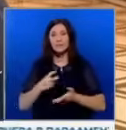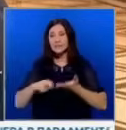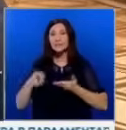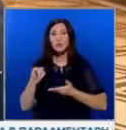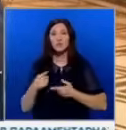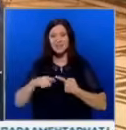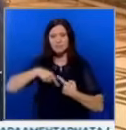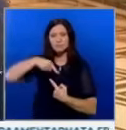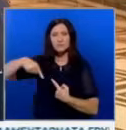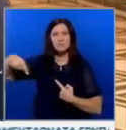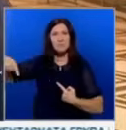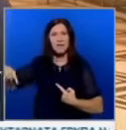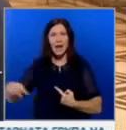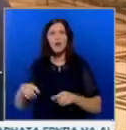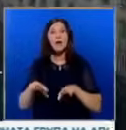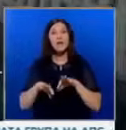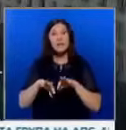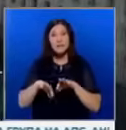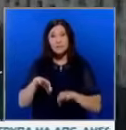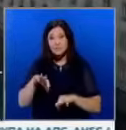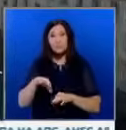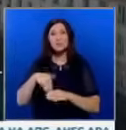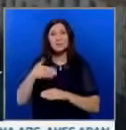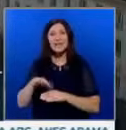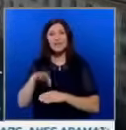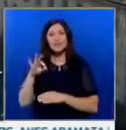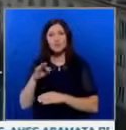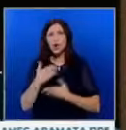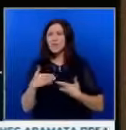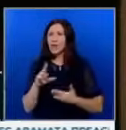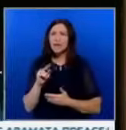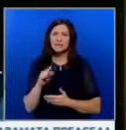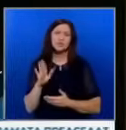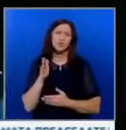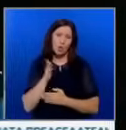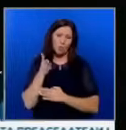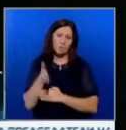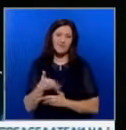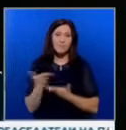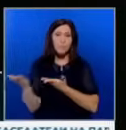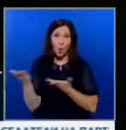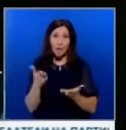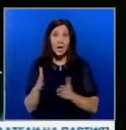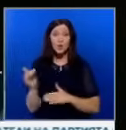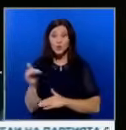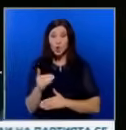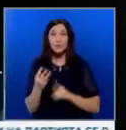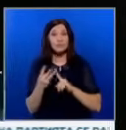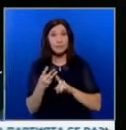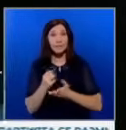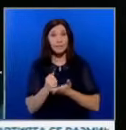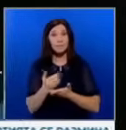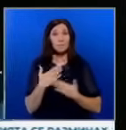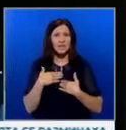тази спирала избор след избор. Ние казахме, че ще отправим покана, ако дойде третия мандат към нас, при нас, при